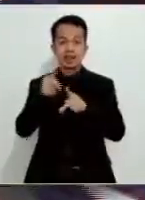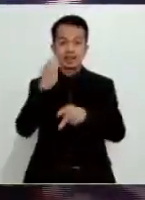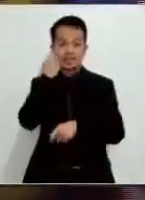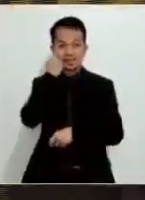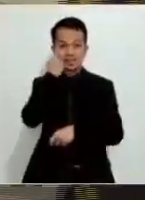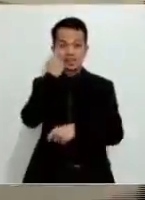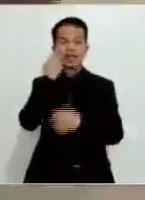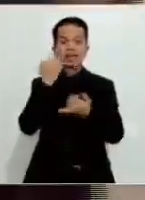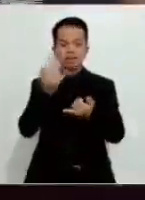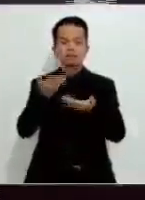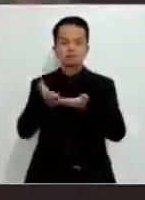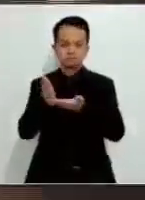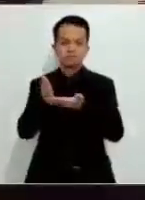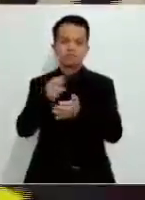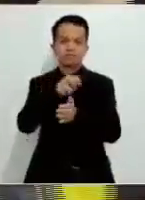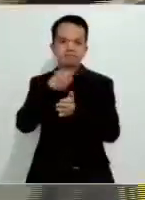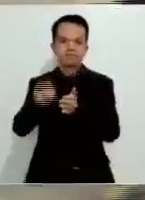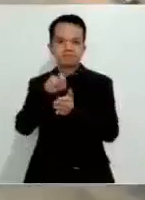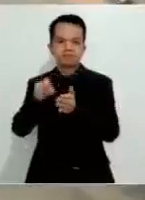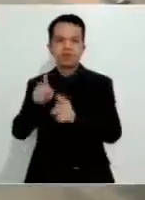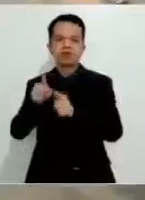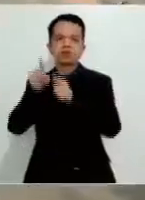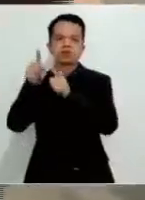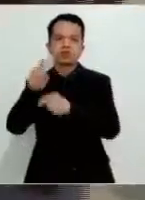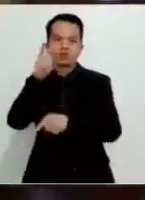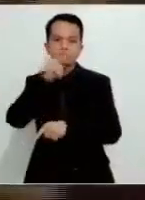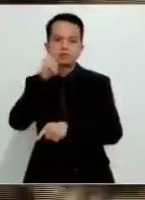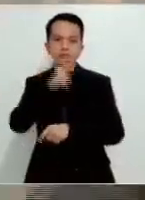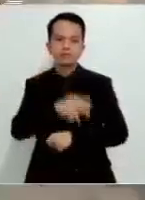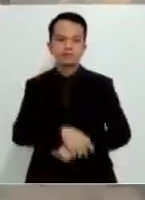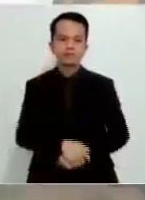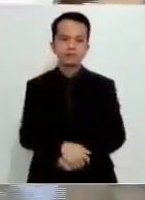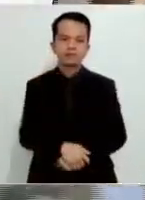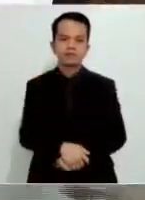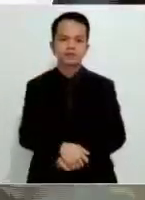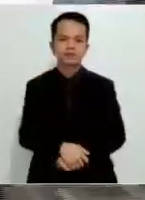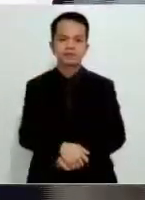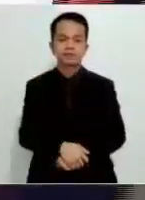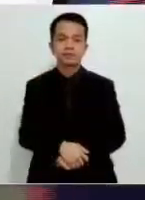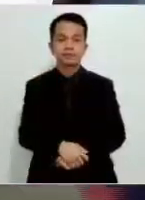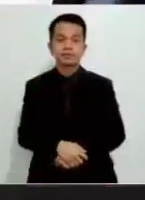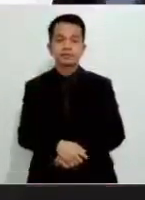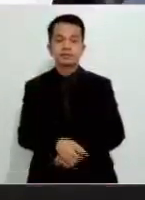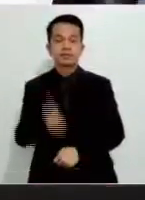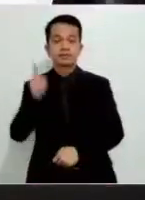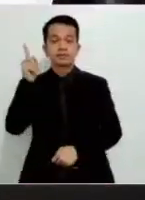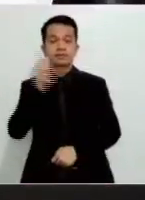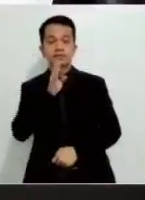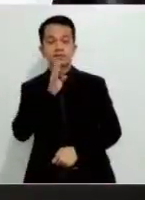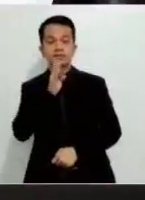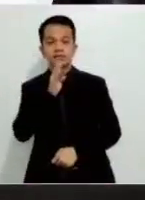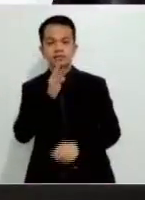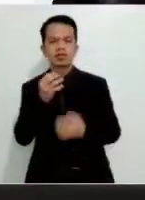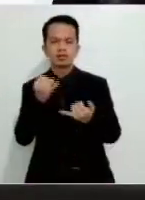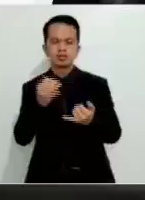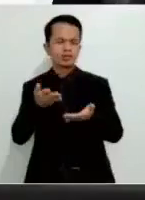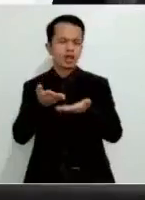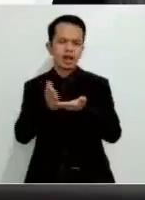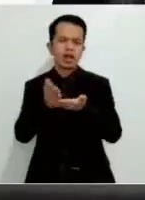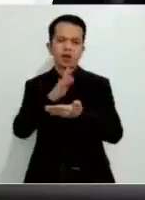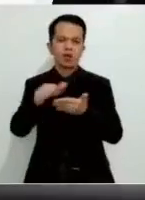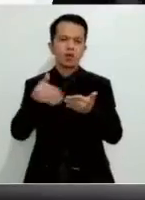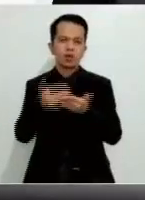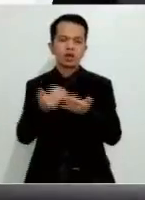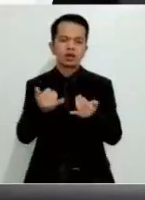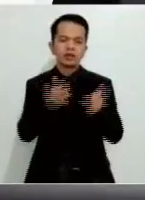na maging pantalan sa Visayas. Lahat po ay binuksan na natin. May queuing lang siguro at nag-ready lang yung mga shipping